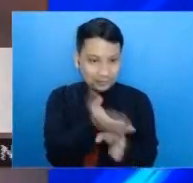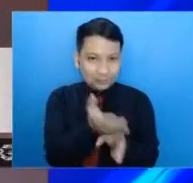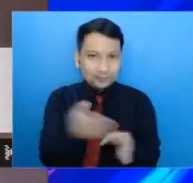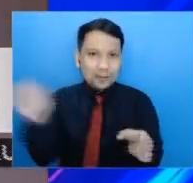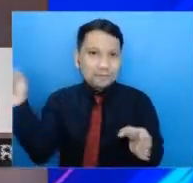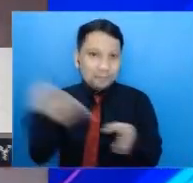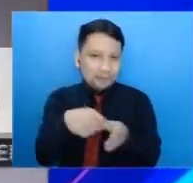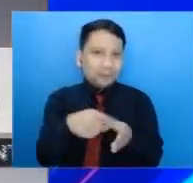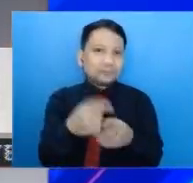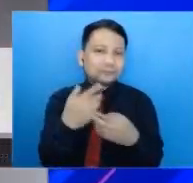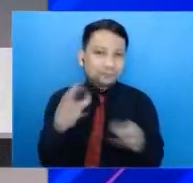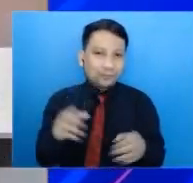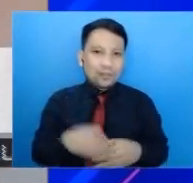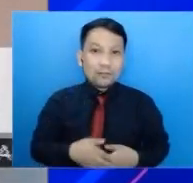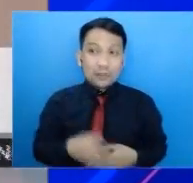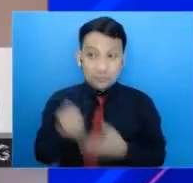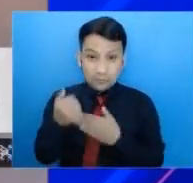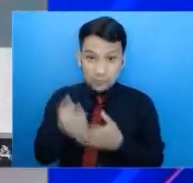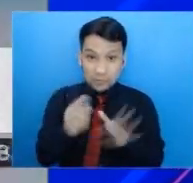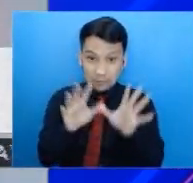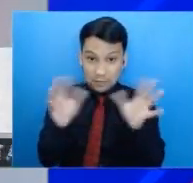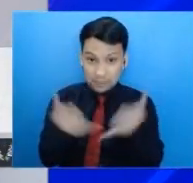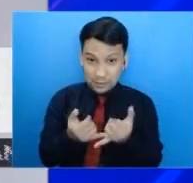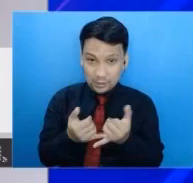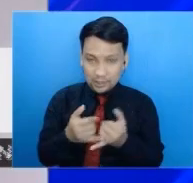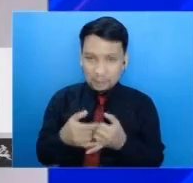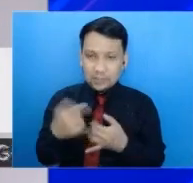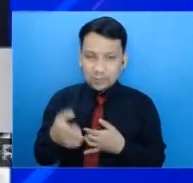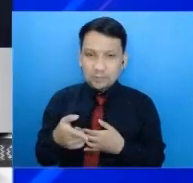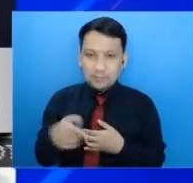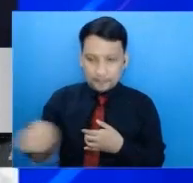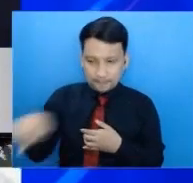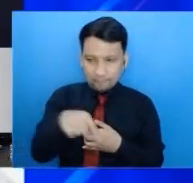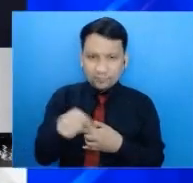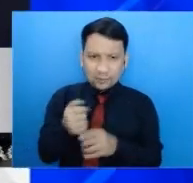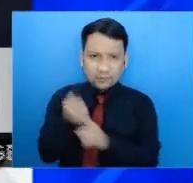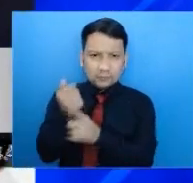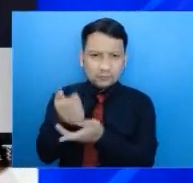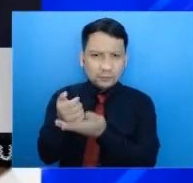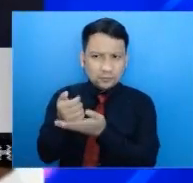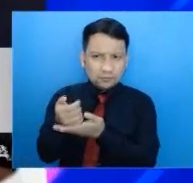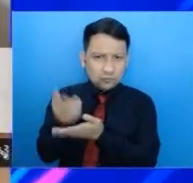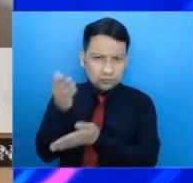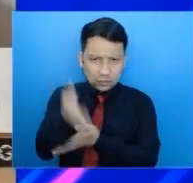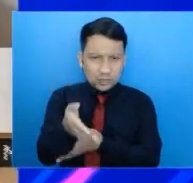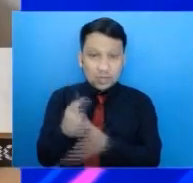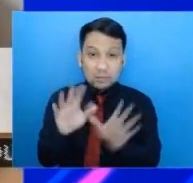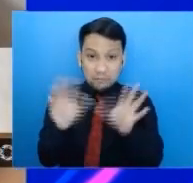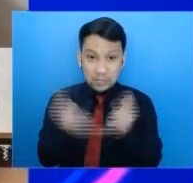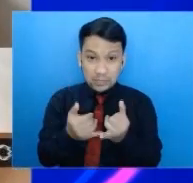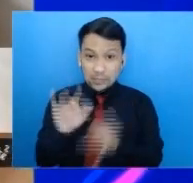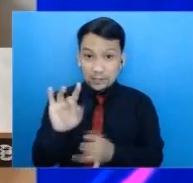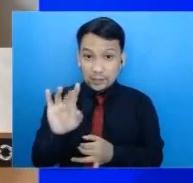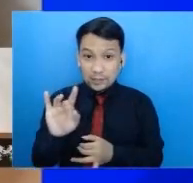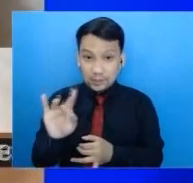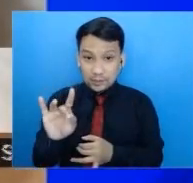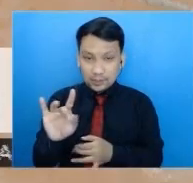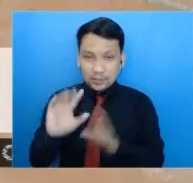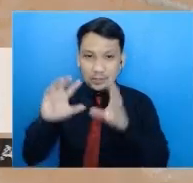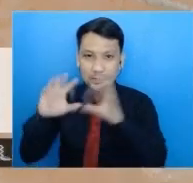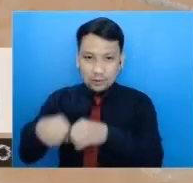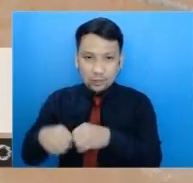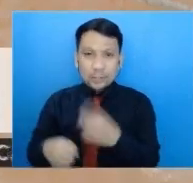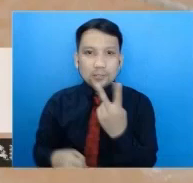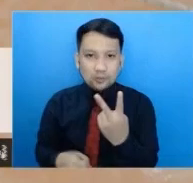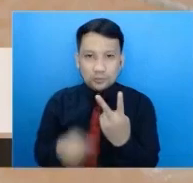Agad naman rumusponde ang mga barangay tanod na nakakasakop sa lugar. Sa barangay 18, dalawang 17 years old na lalaki ang nahuli. Nakuha